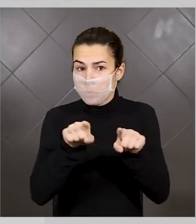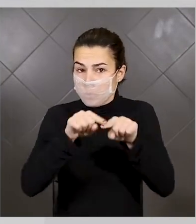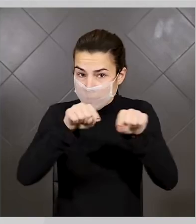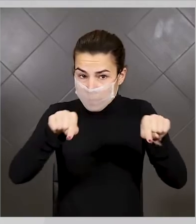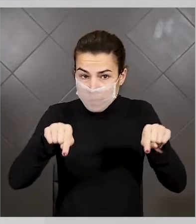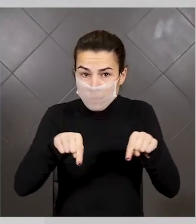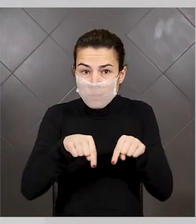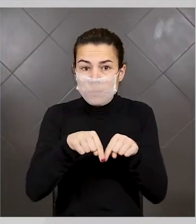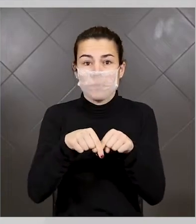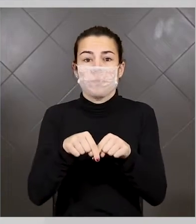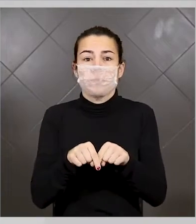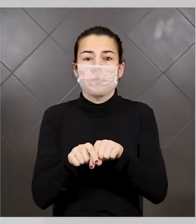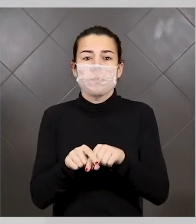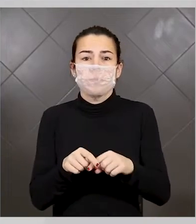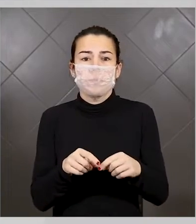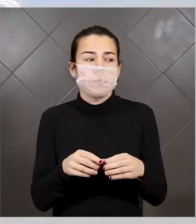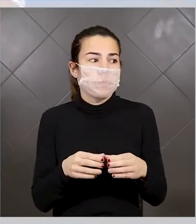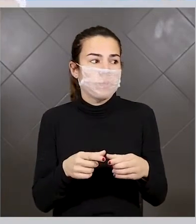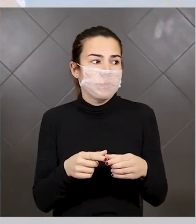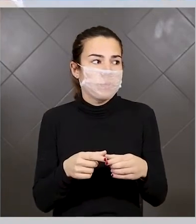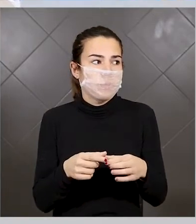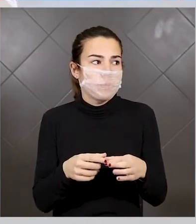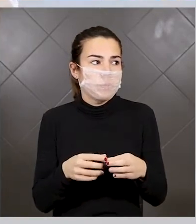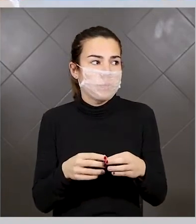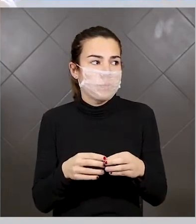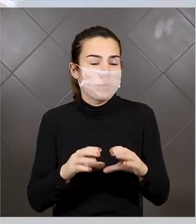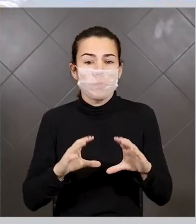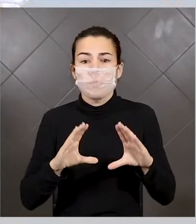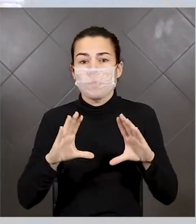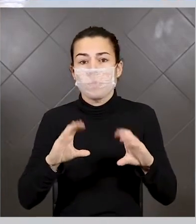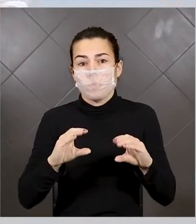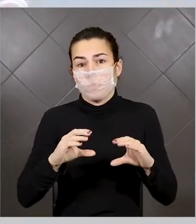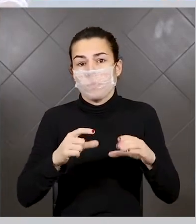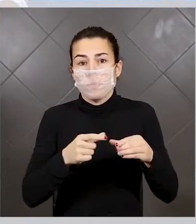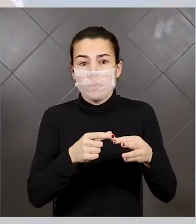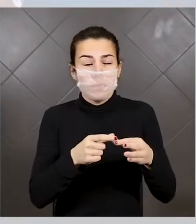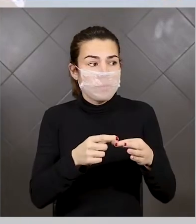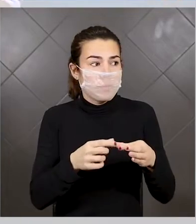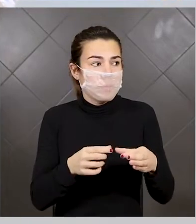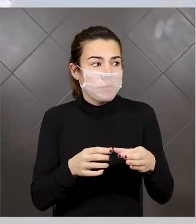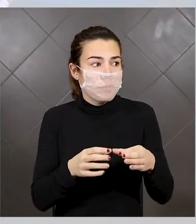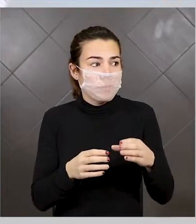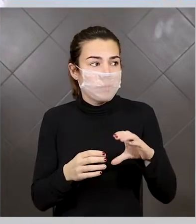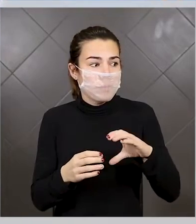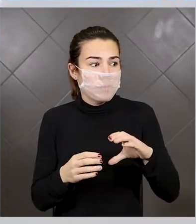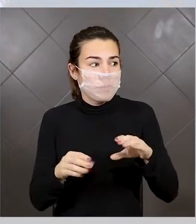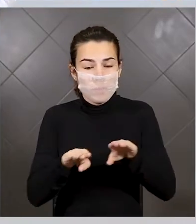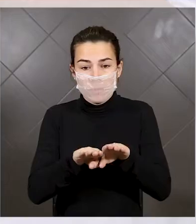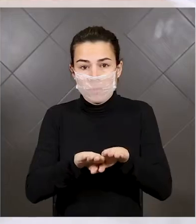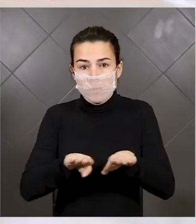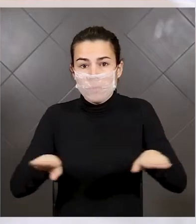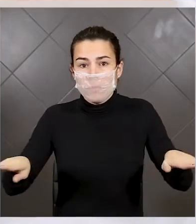aquest cas van collir un... A Mallorca no hi ha reinoxa i el que fèiem és amb un